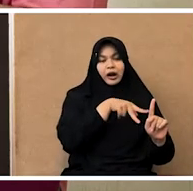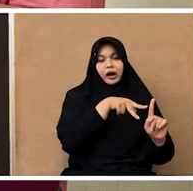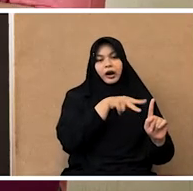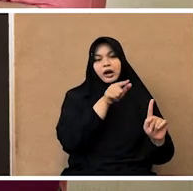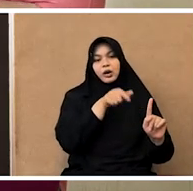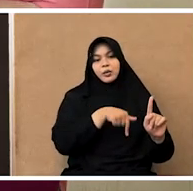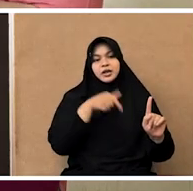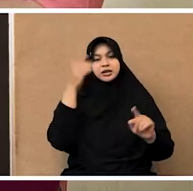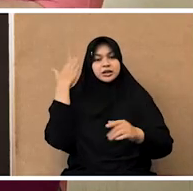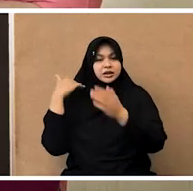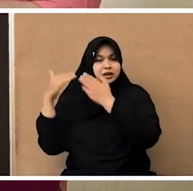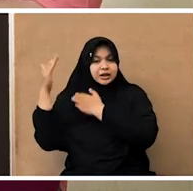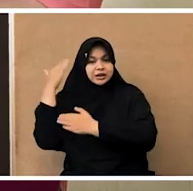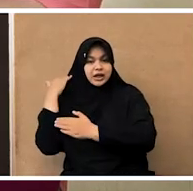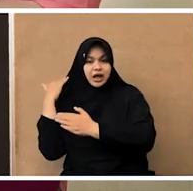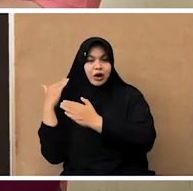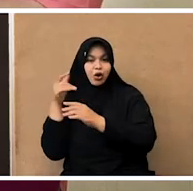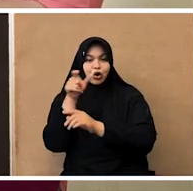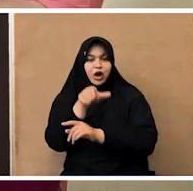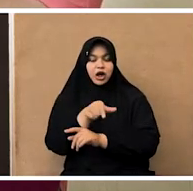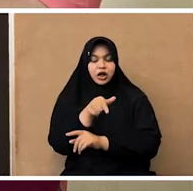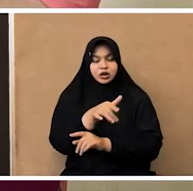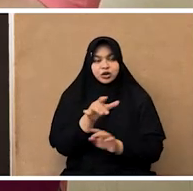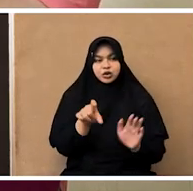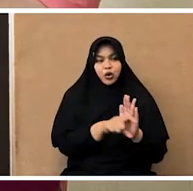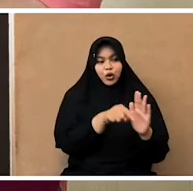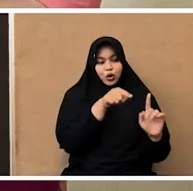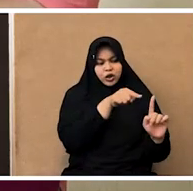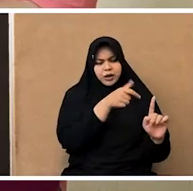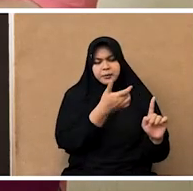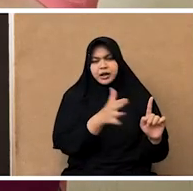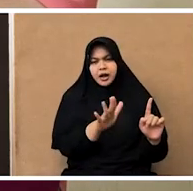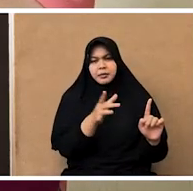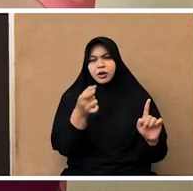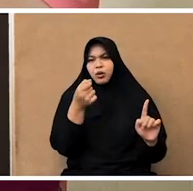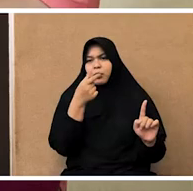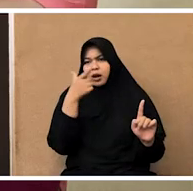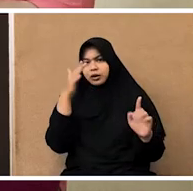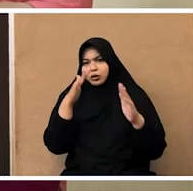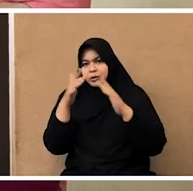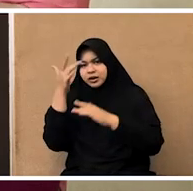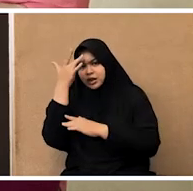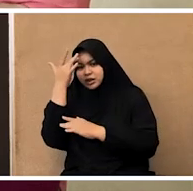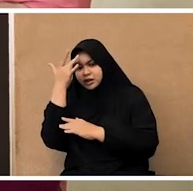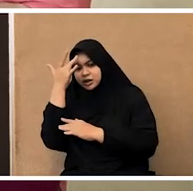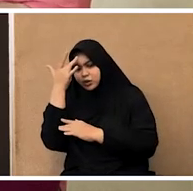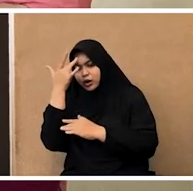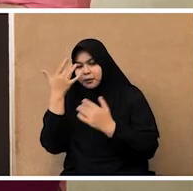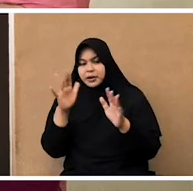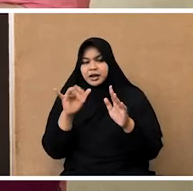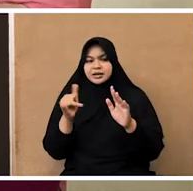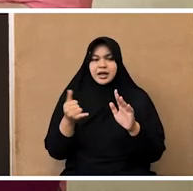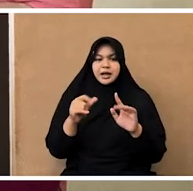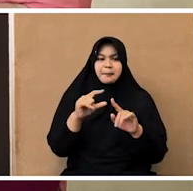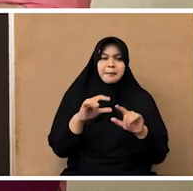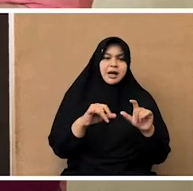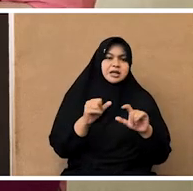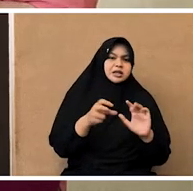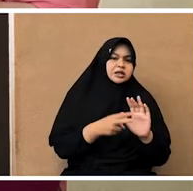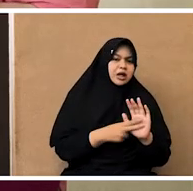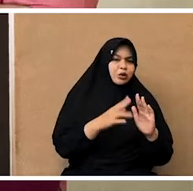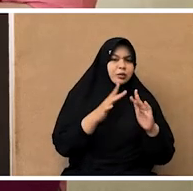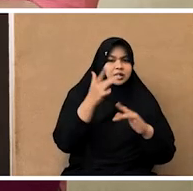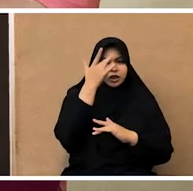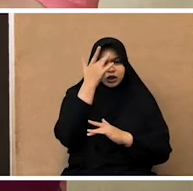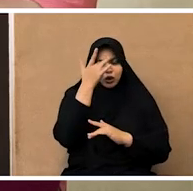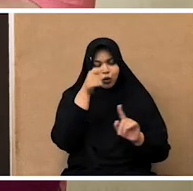sejarah atau historis orang yang misalkan dia pernah berobat ke rumah sakit jiwa atau pernah menjadi pasien di rumah sakit jiwa gitu ya